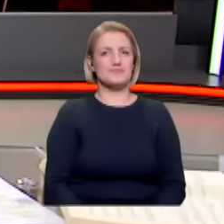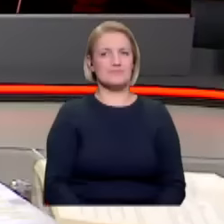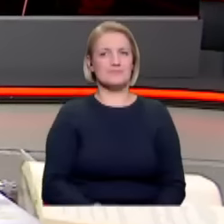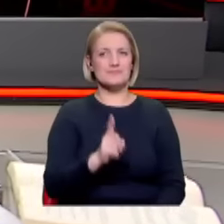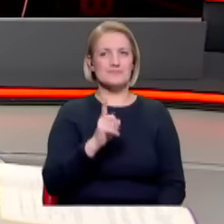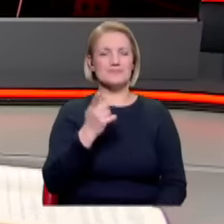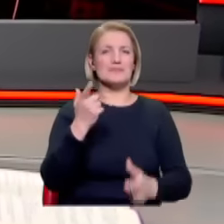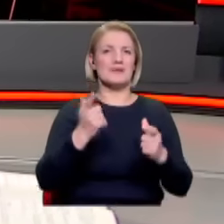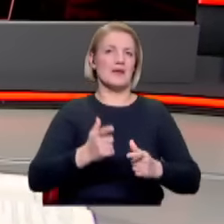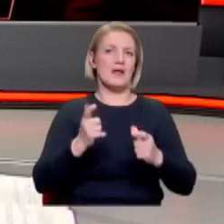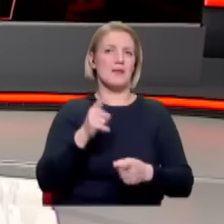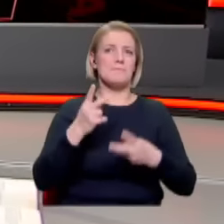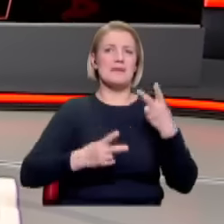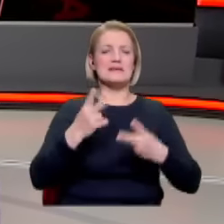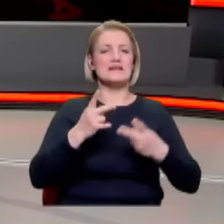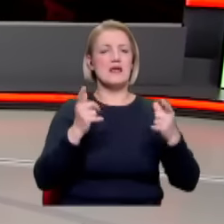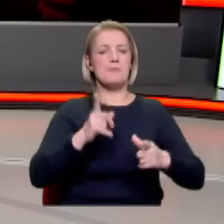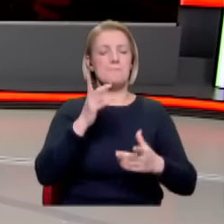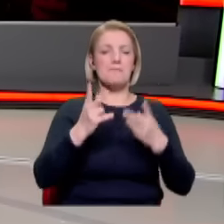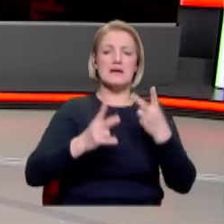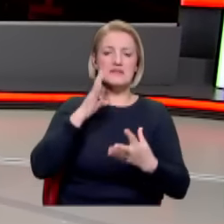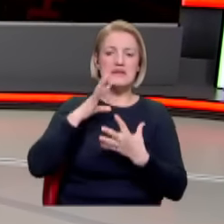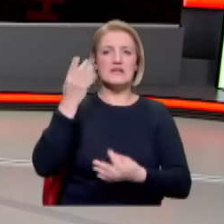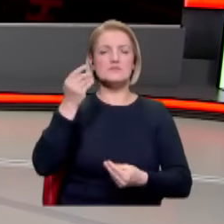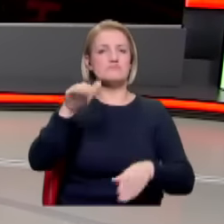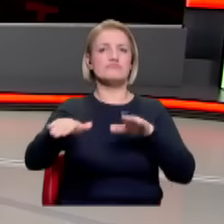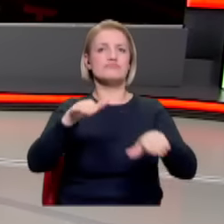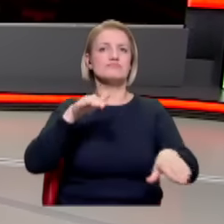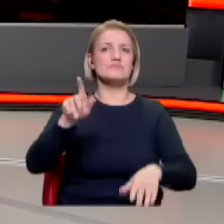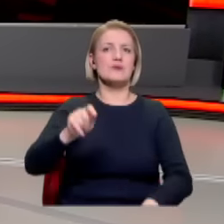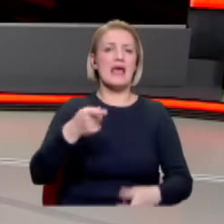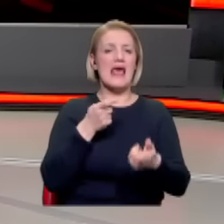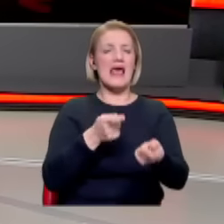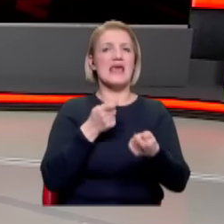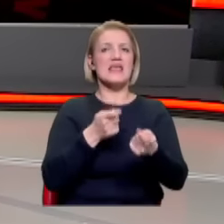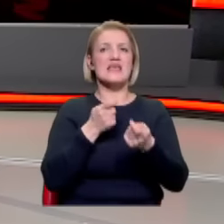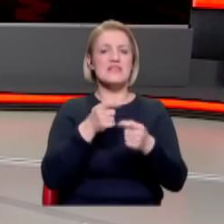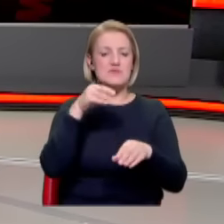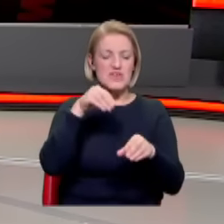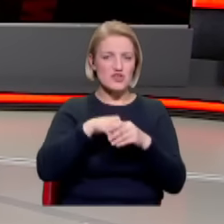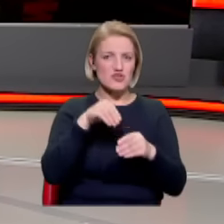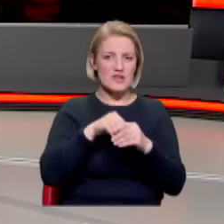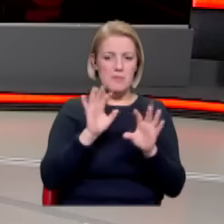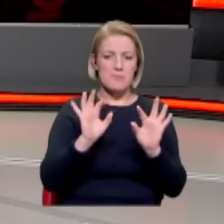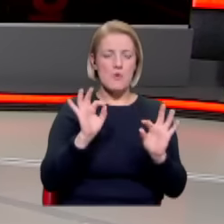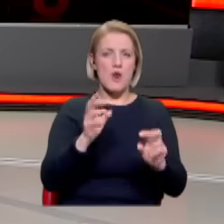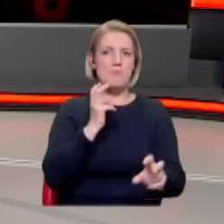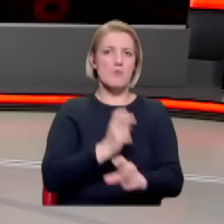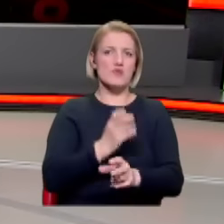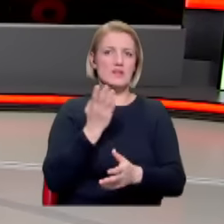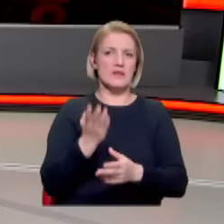bir takım yerlerde bir takım insanları bir yerlere yerleştiriyorlar. Bakın eğitimin de içini böyle